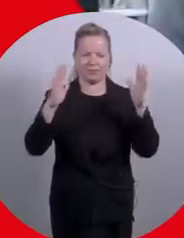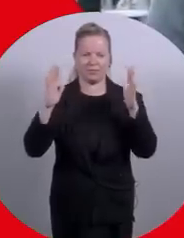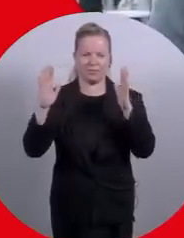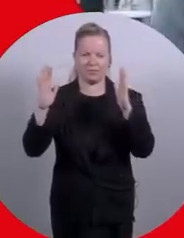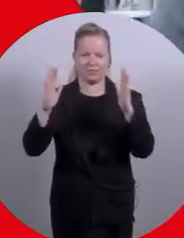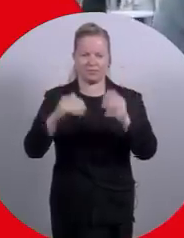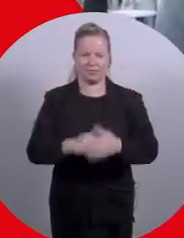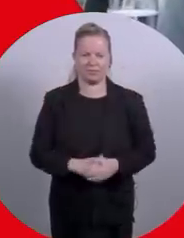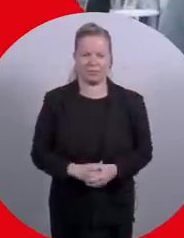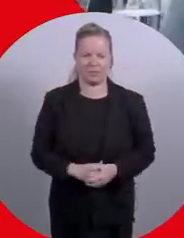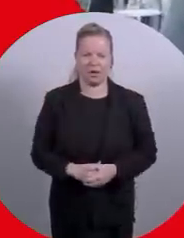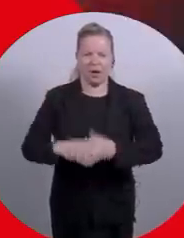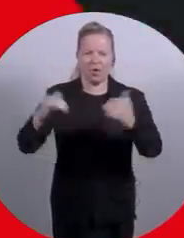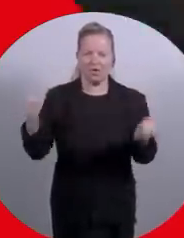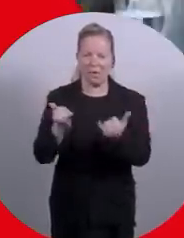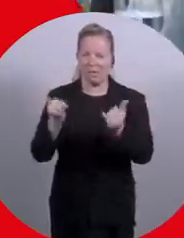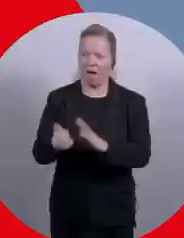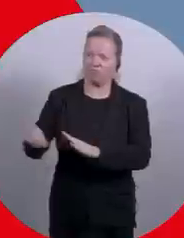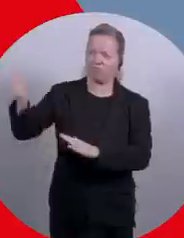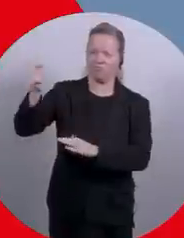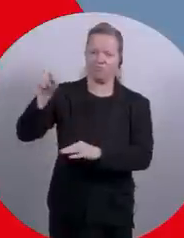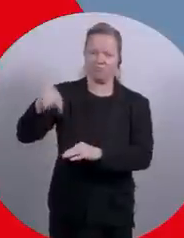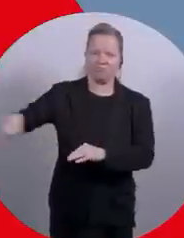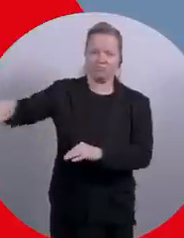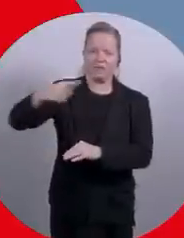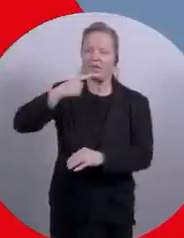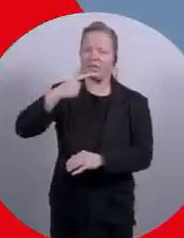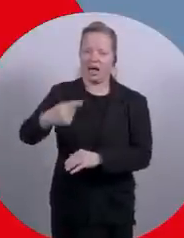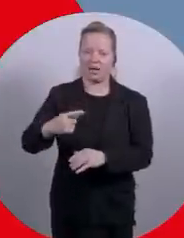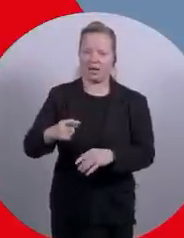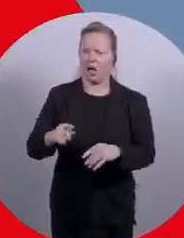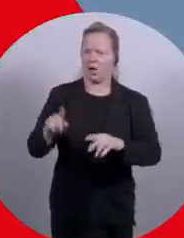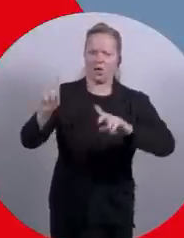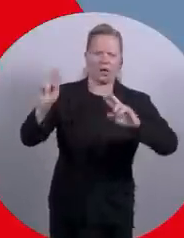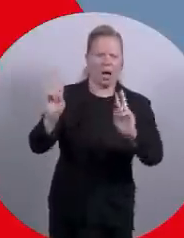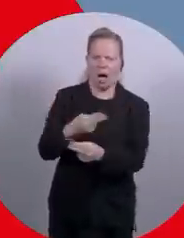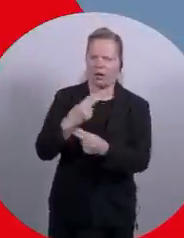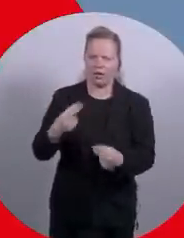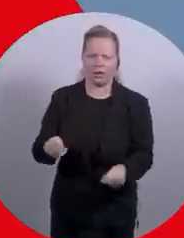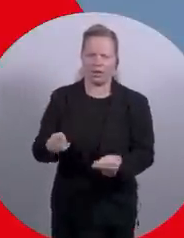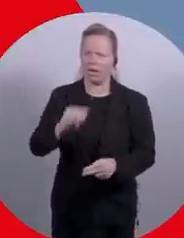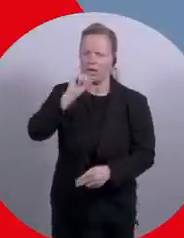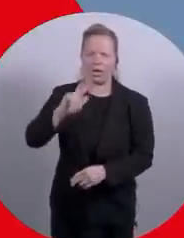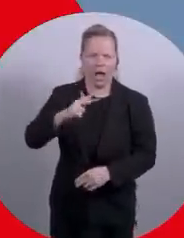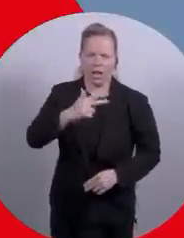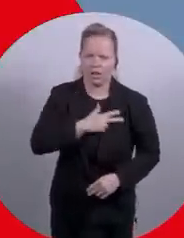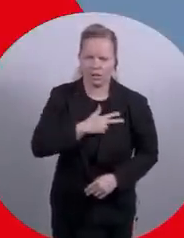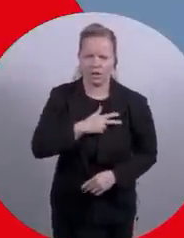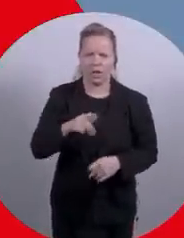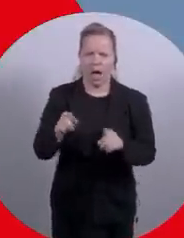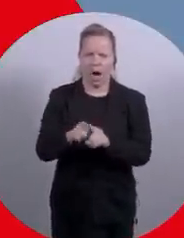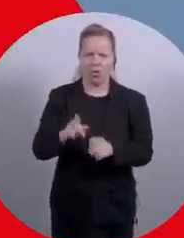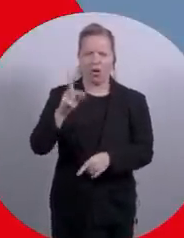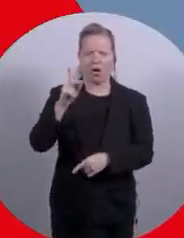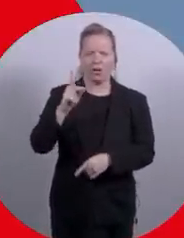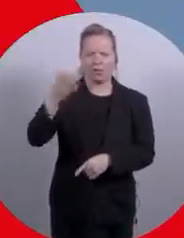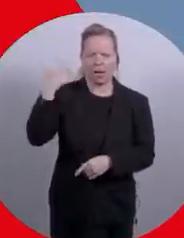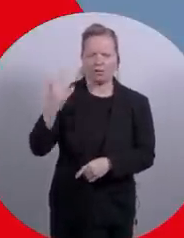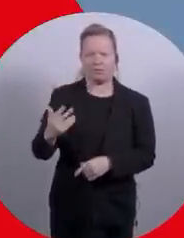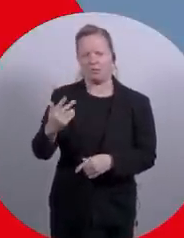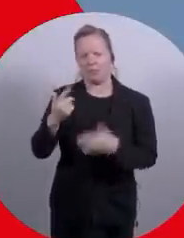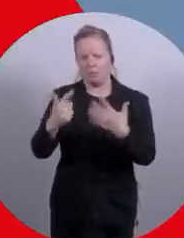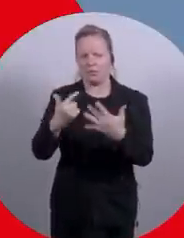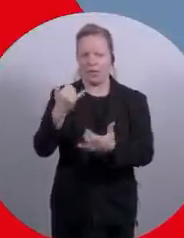und immer haben sonst gesagt immer am sitztag des Gegner das ist unrealistisch ein den Kreis gehören in den 70er Jahren